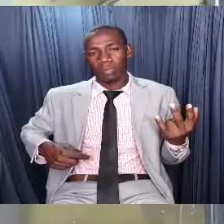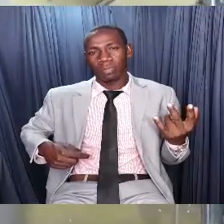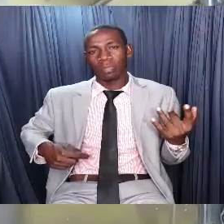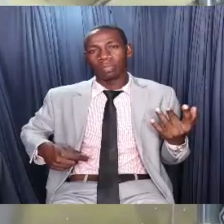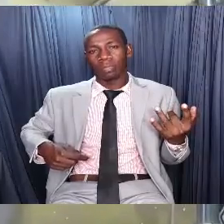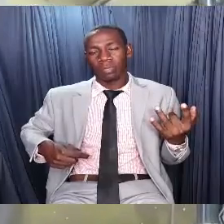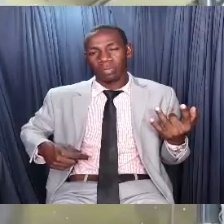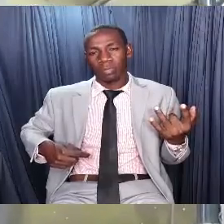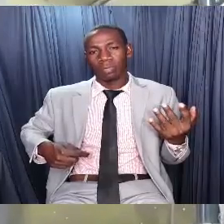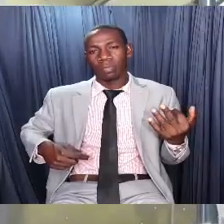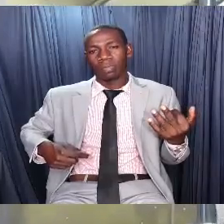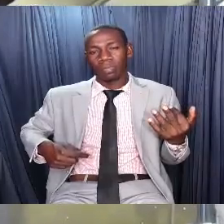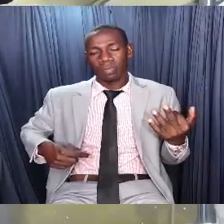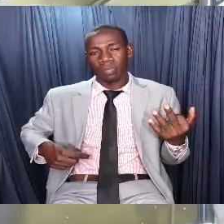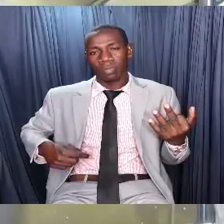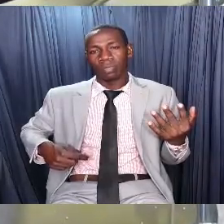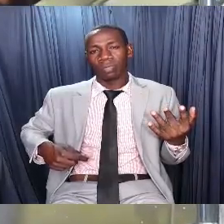kwa mengi ambayo umetutendea